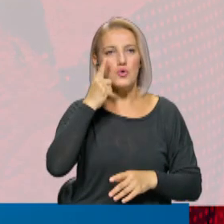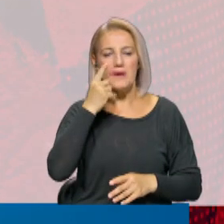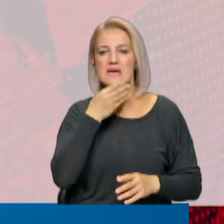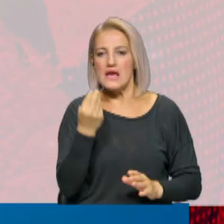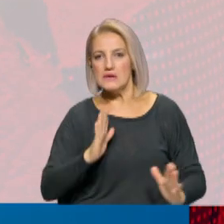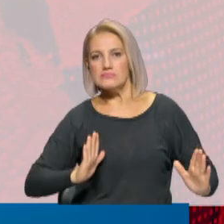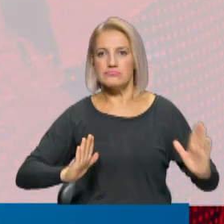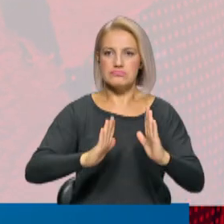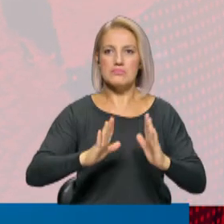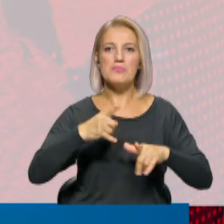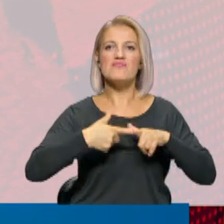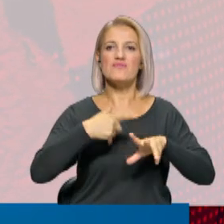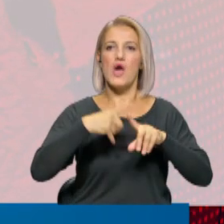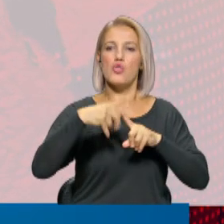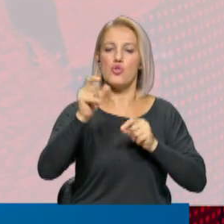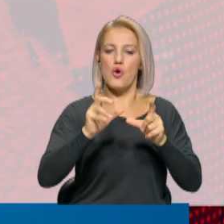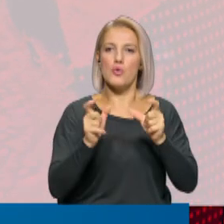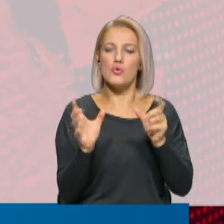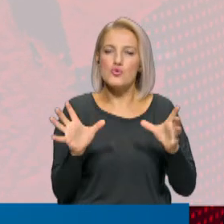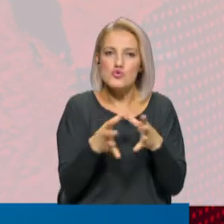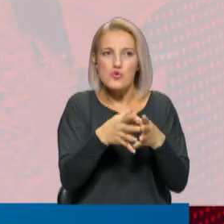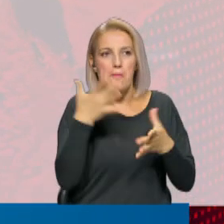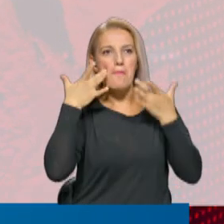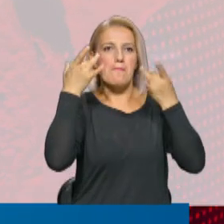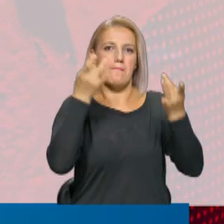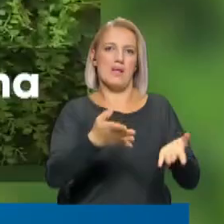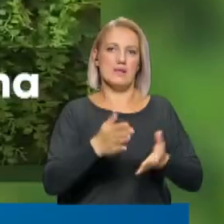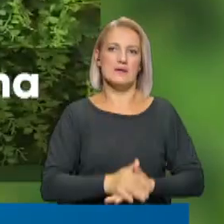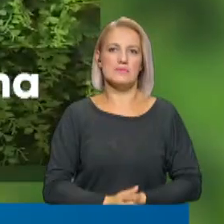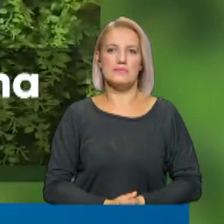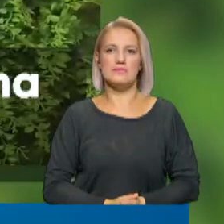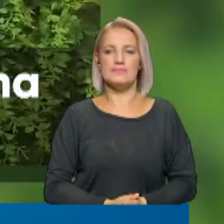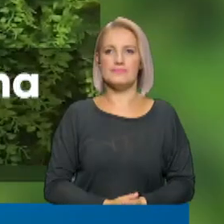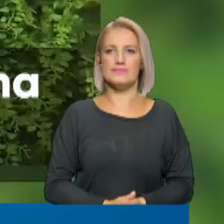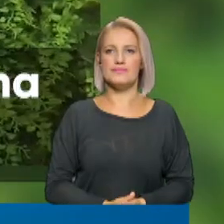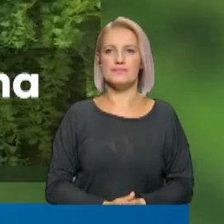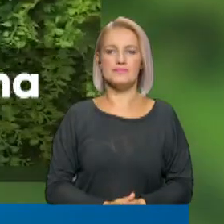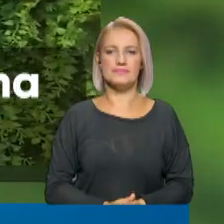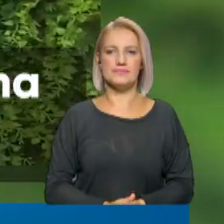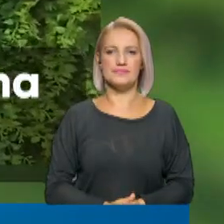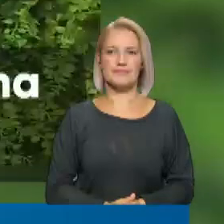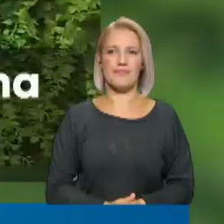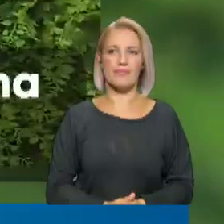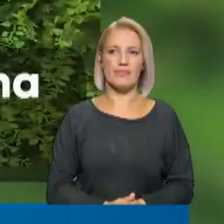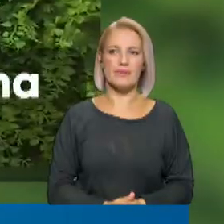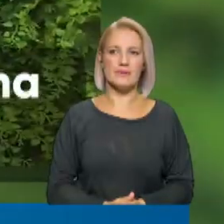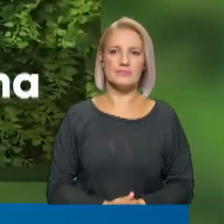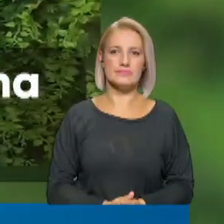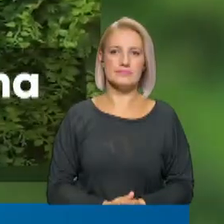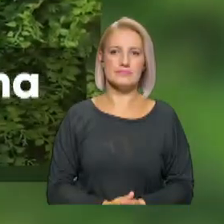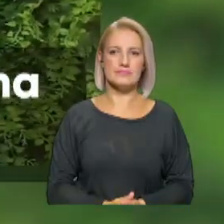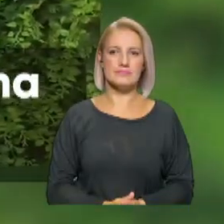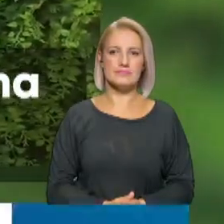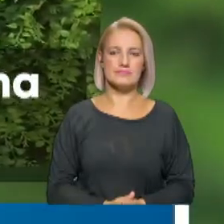karşıya getirmek isteyen bir FETÖ'cü grubun varlığı çok aşikar görülüyor. Tüm şahitleriniz sınavlarda Ali Demir'e kefil oldunuz